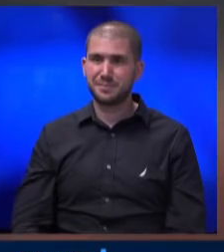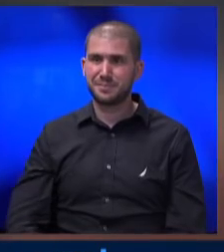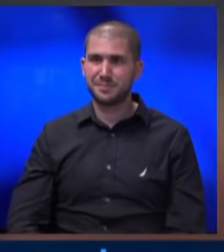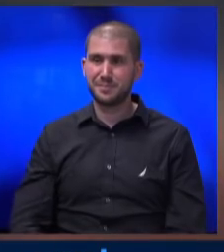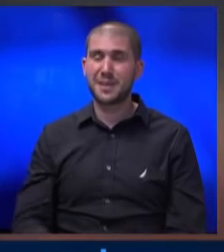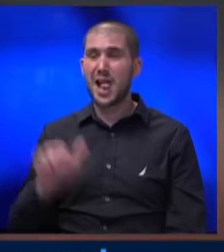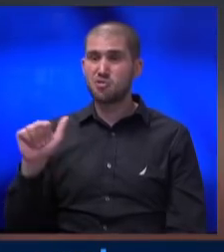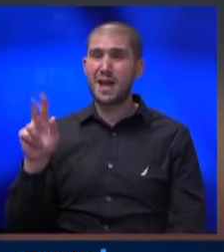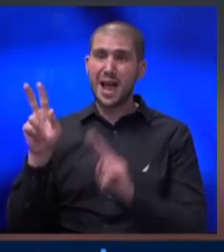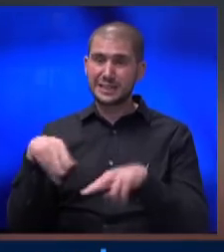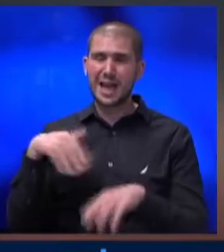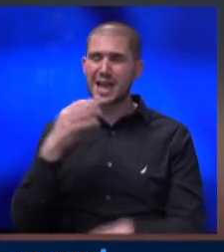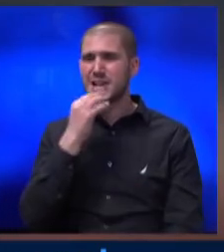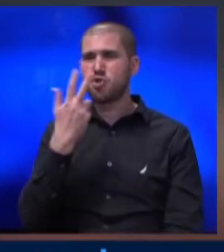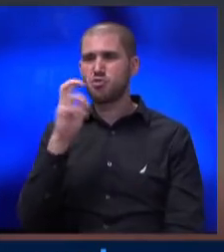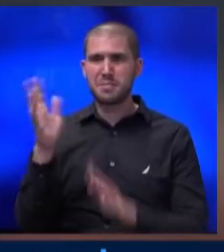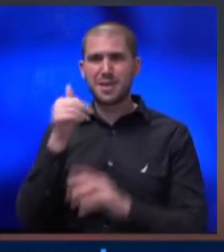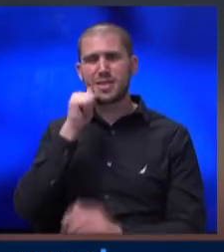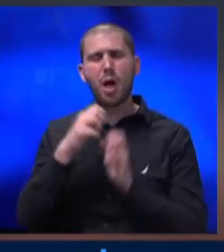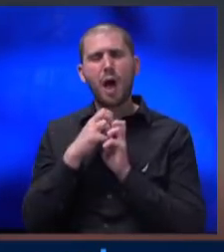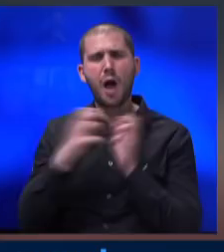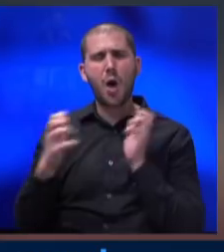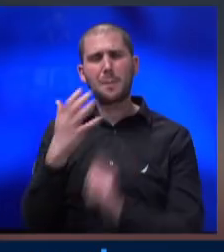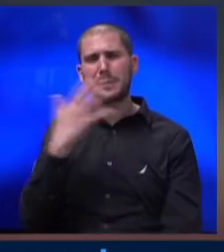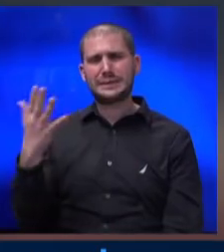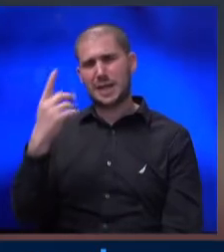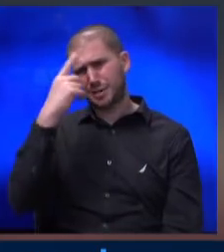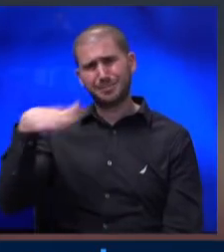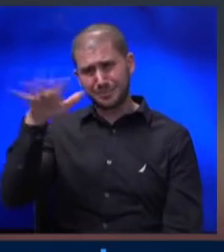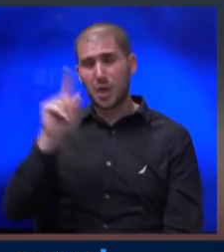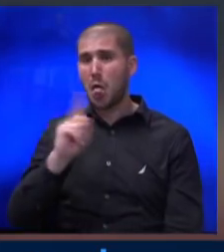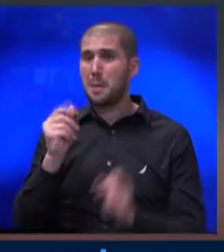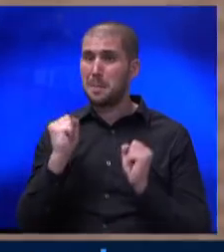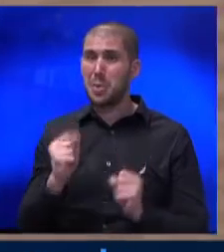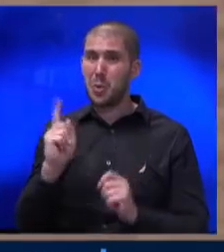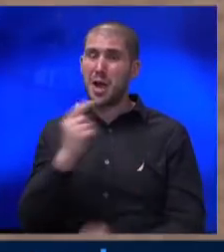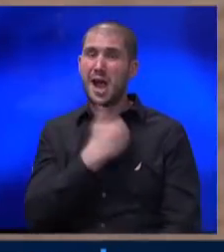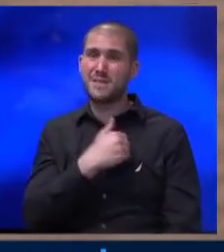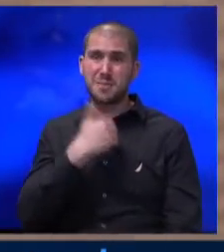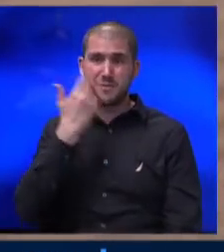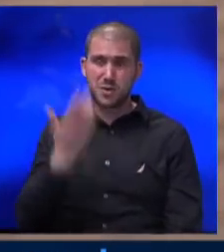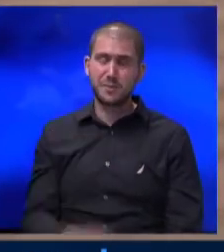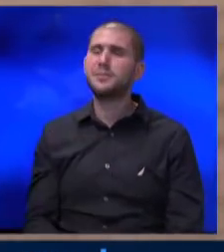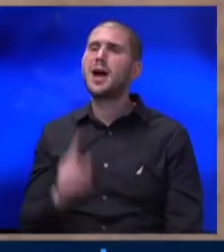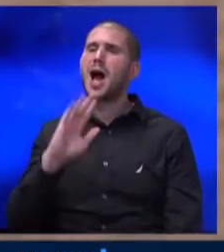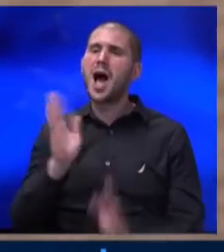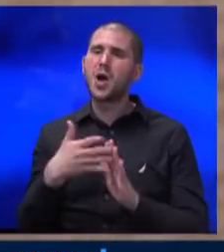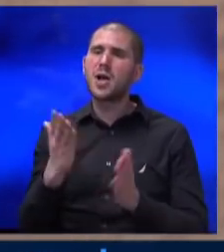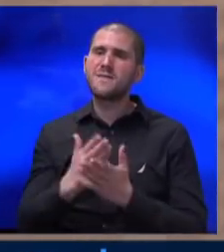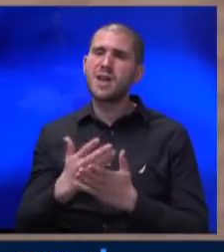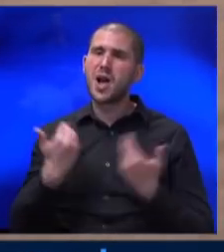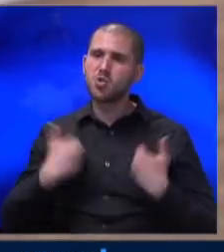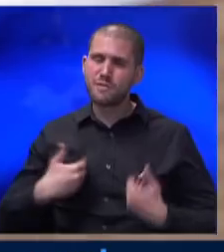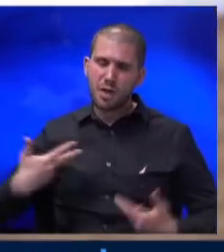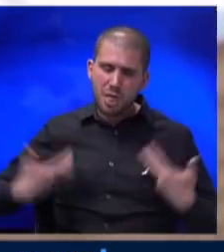אלישבע חזרה קצת אחרי גיל 30, מטיול ארוך במזרח, לא בדיוק רווקה מבוגרת. כל זה נכנס